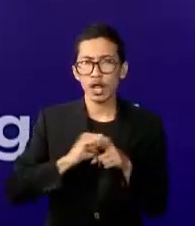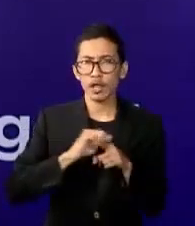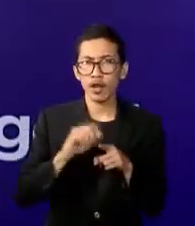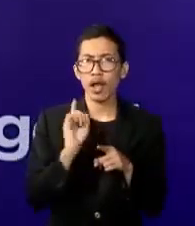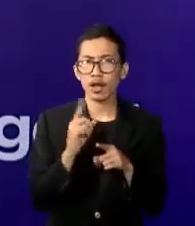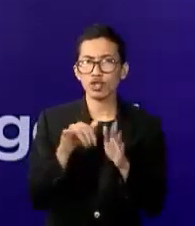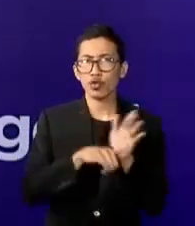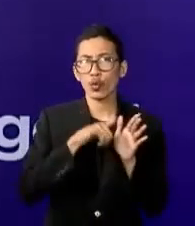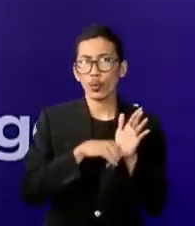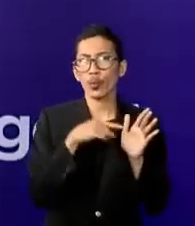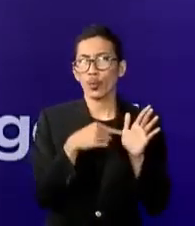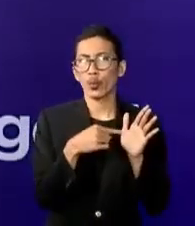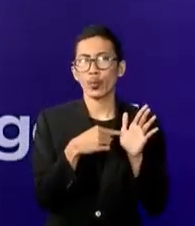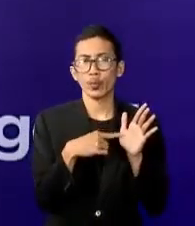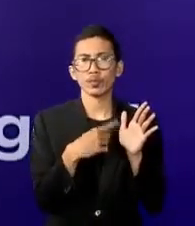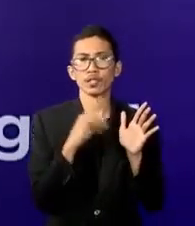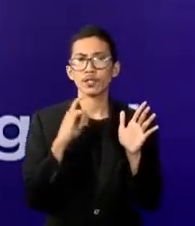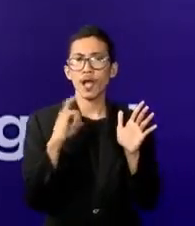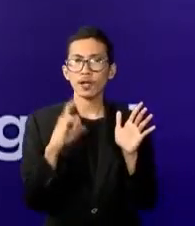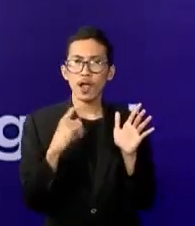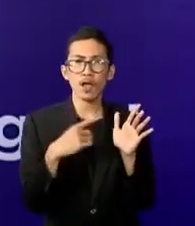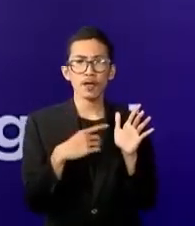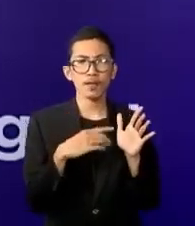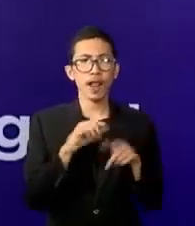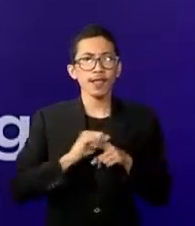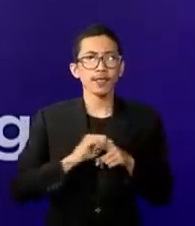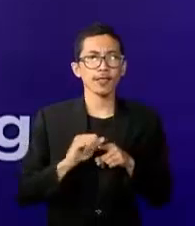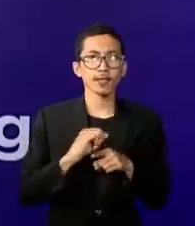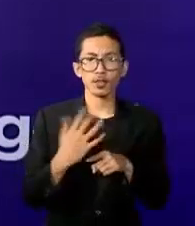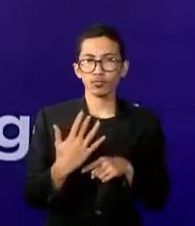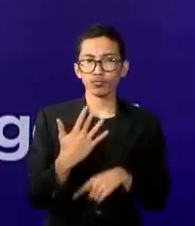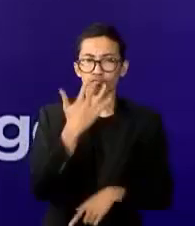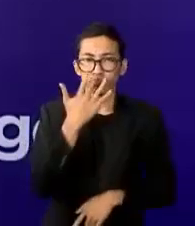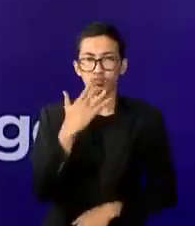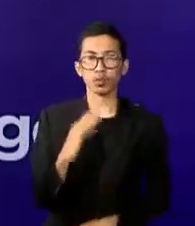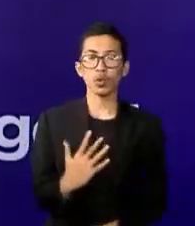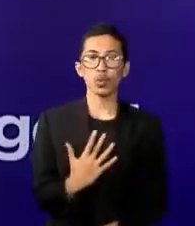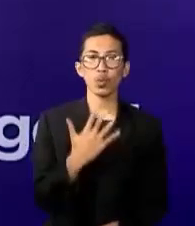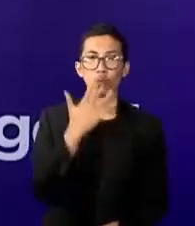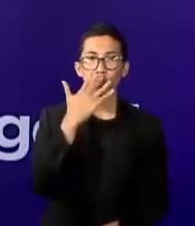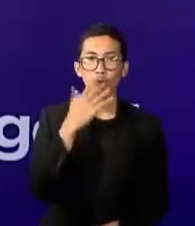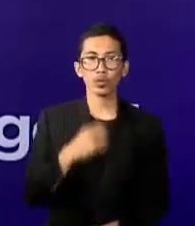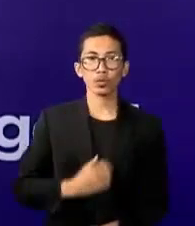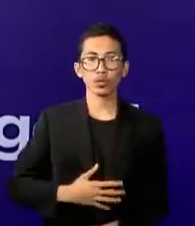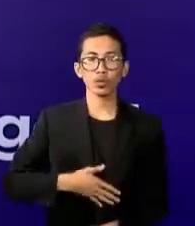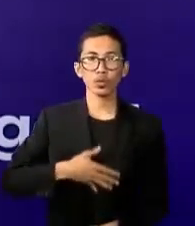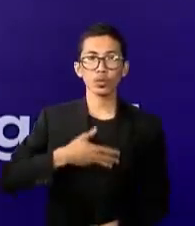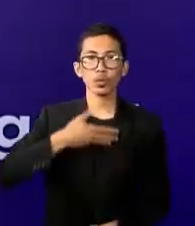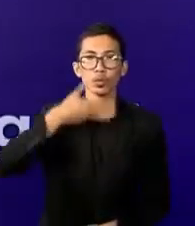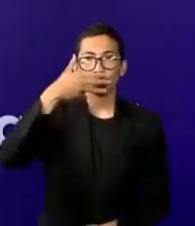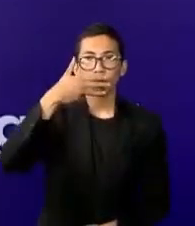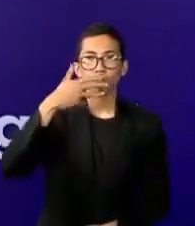YouTube persahabatan juga ada ada saya juga sertakan fil-nya nanti bisa dilihat prinsipnya adalah Tarik nafas maksimal karena pengembangan dada itu